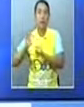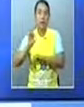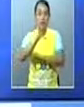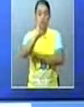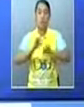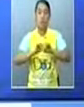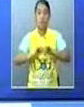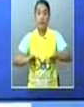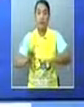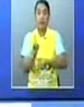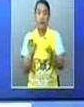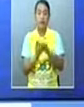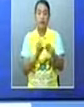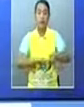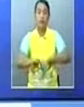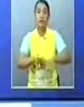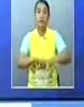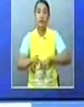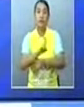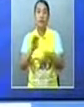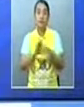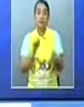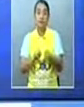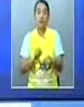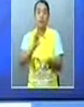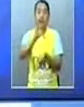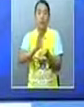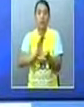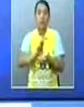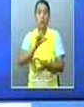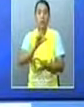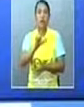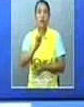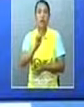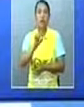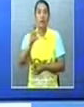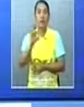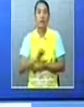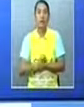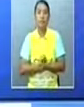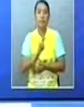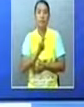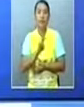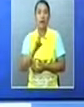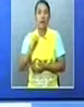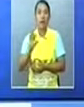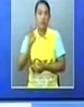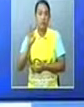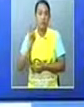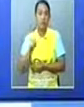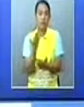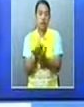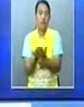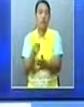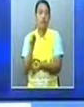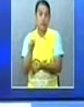ทางของการเตรียมเข้าระดมทุนของกองทุน LTF IMF นะคะตรงนี้เองเนี่ยก็จะเป็นเม็ดเงินส่วนหนึ่งที่จะ